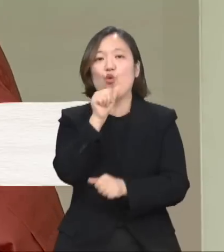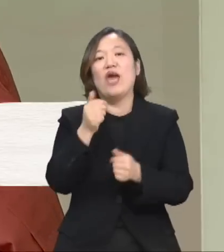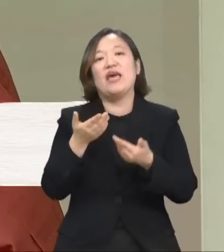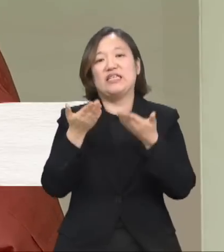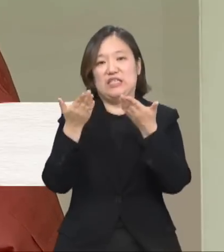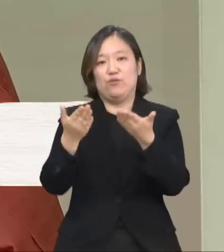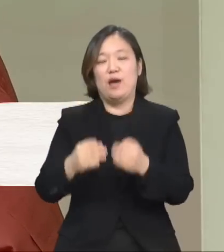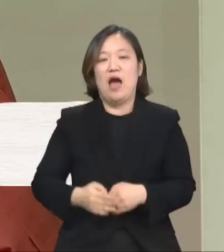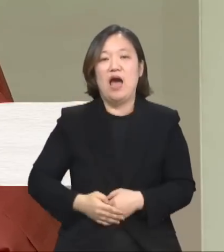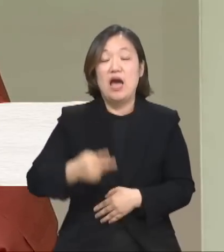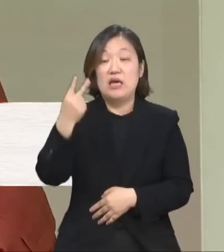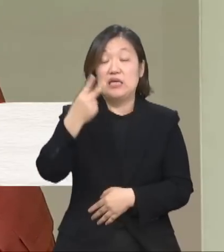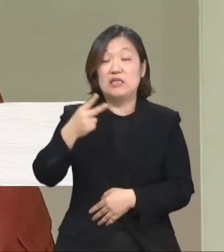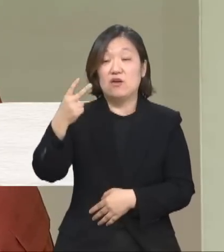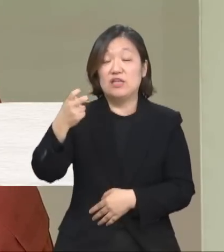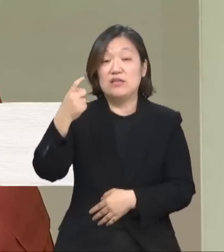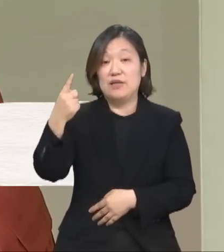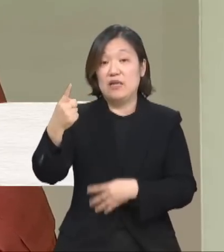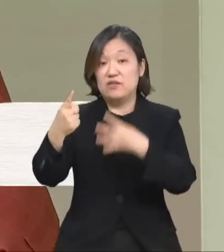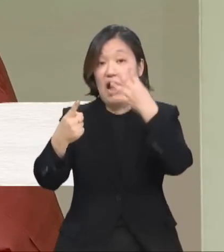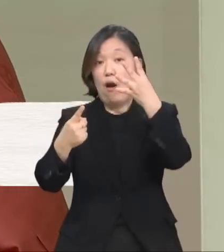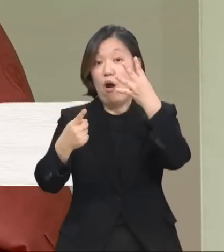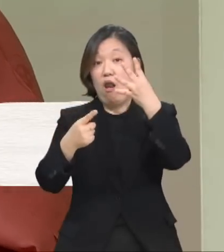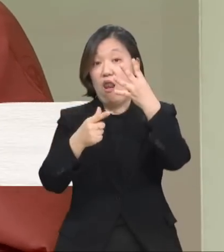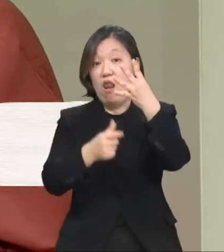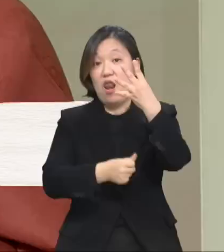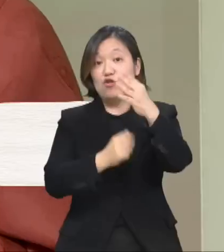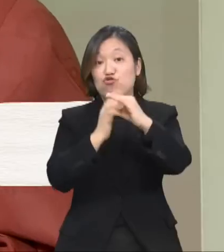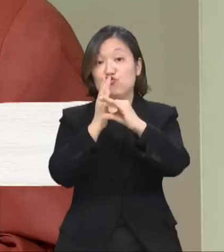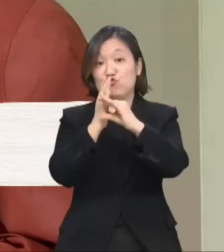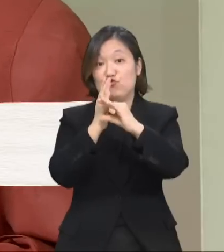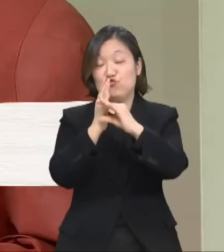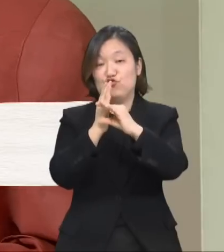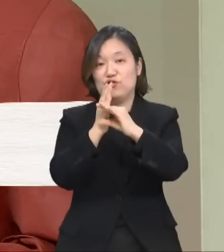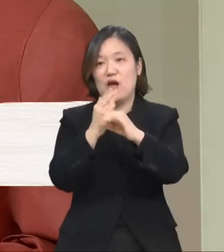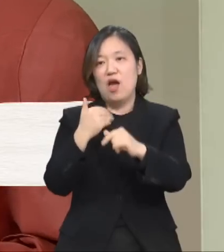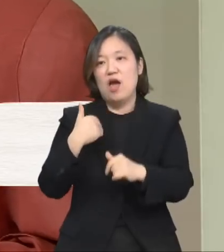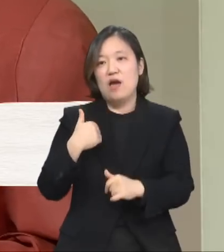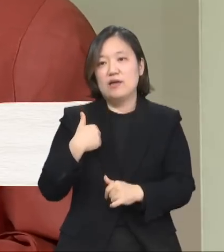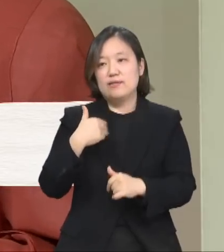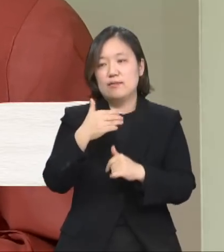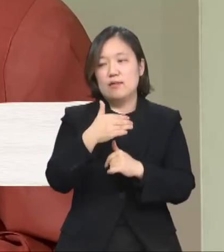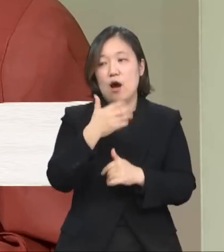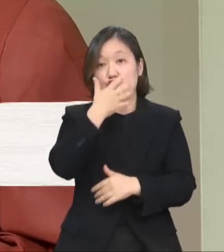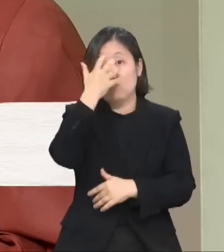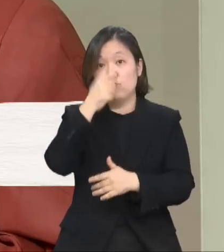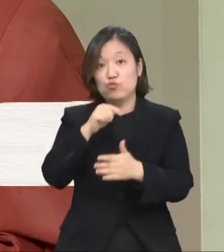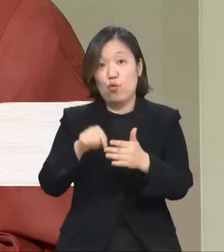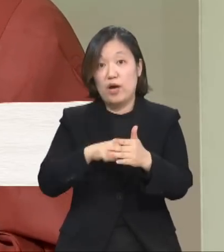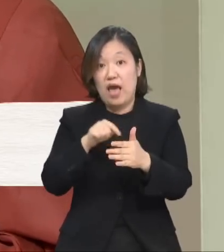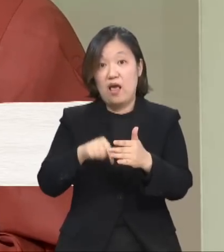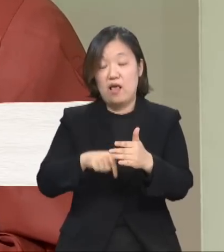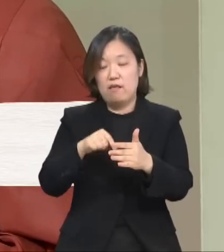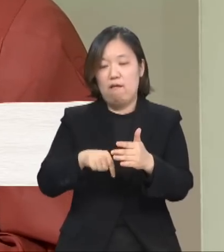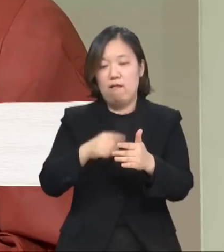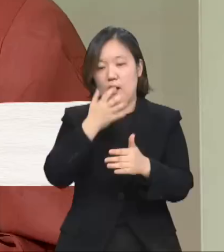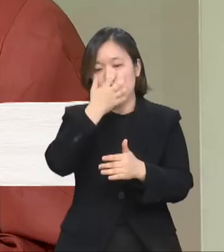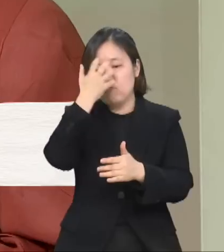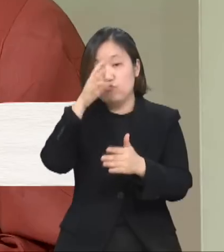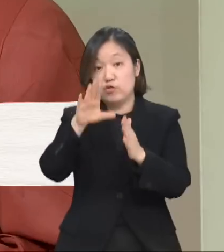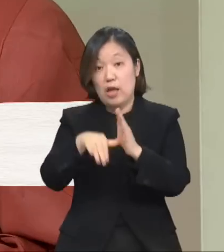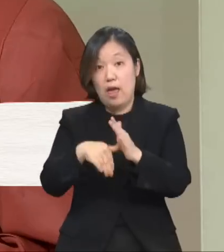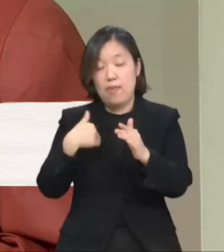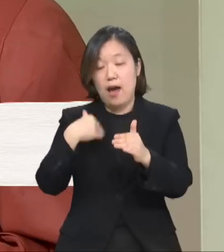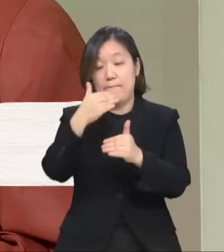2021년 4월 중순의 일입니다 제가 방침대에 허리까지만 걸치고